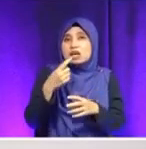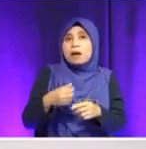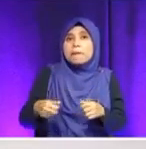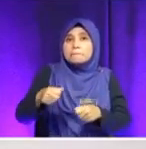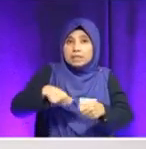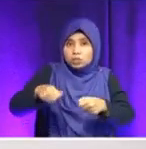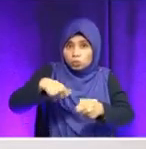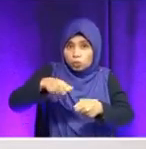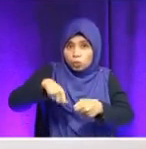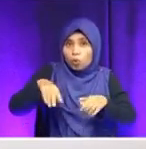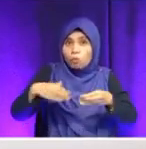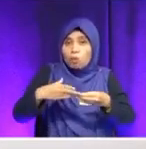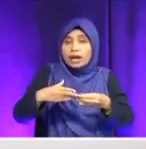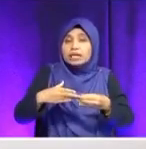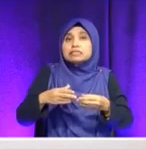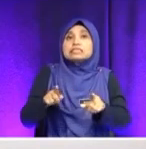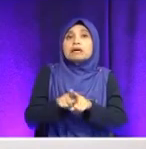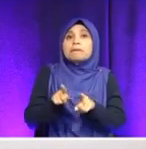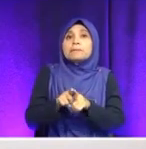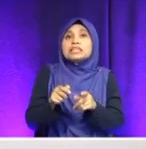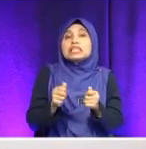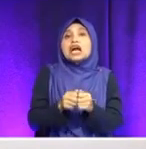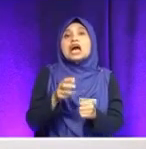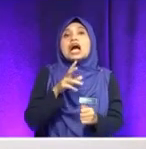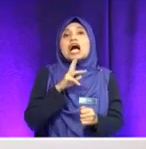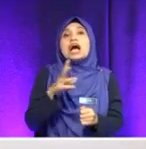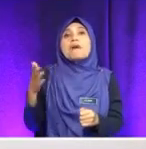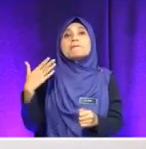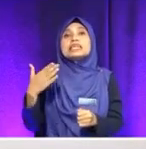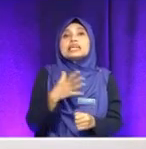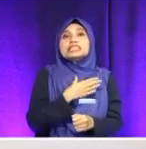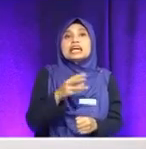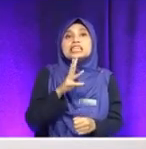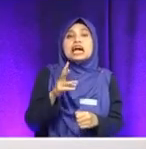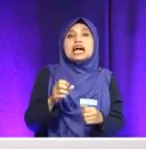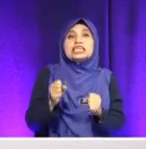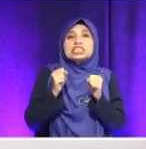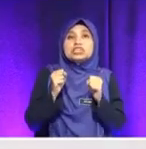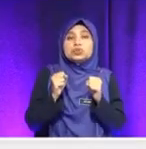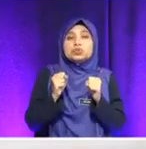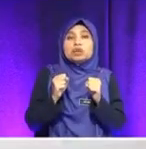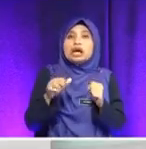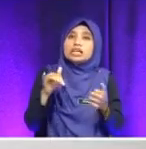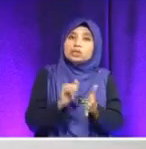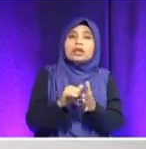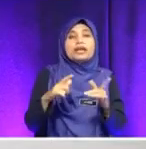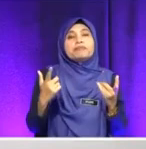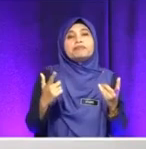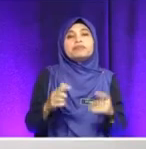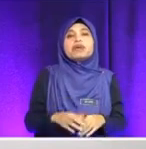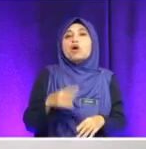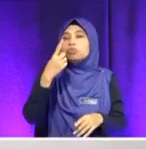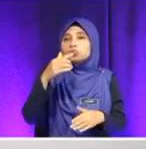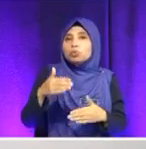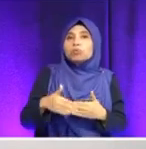dulu bancuhan kanji itu bersama dengan air panas dan air sejuk lah. Okey, itu ada step dia pula. Okey, baik, cikgu. Seterusnya? Untuk